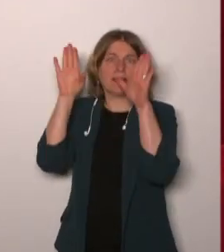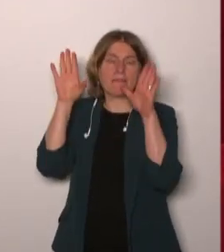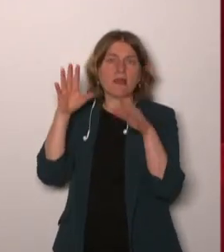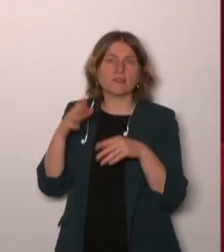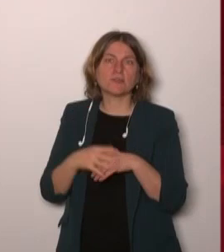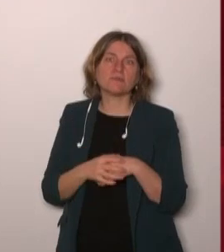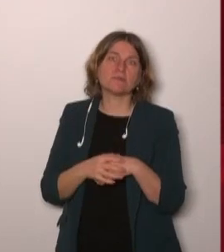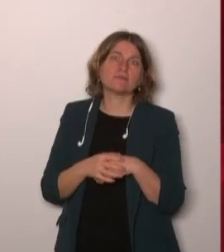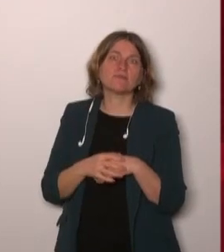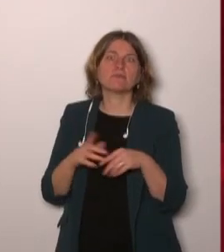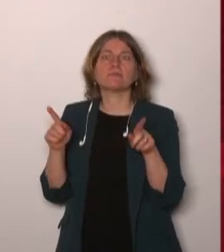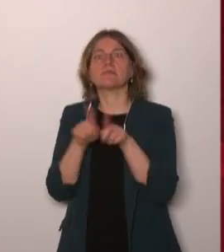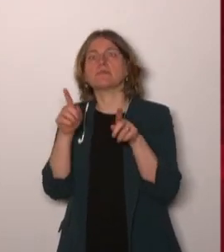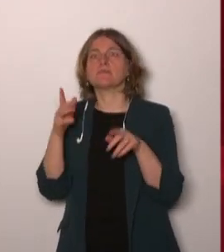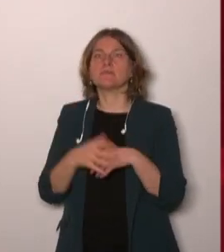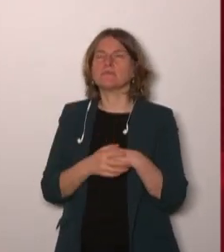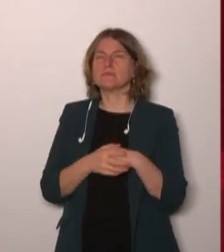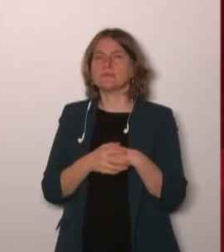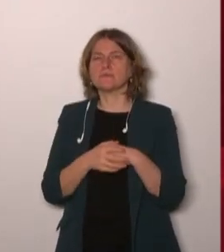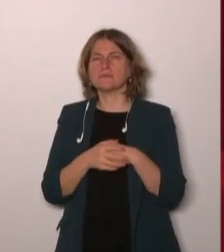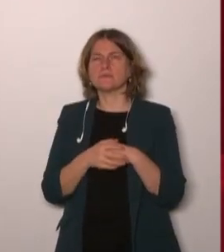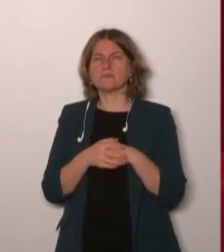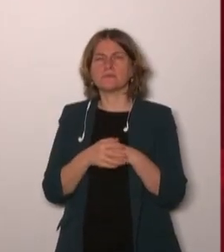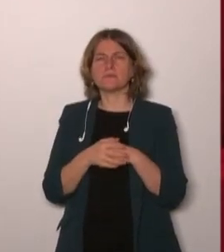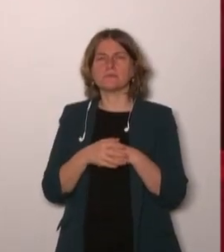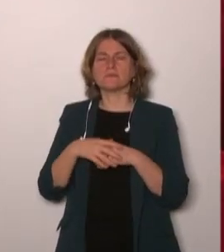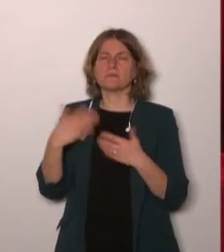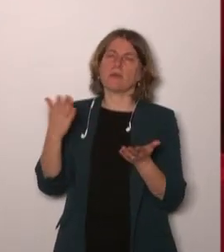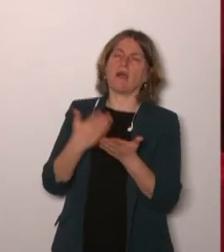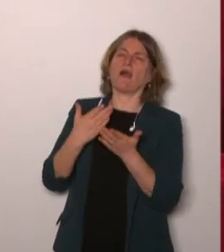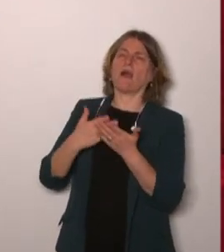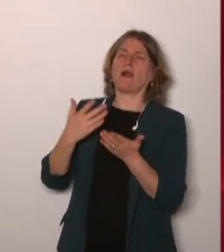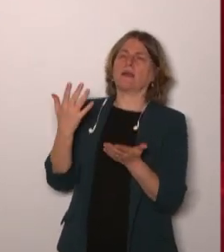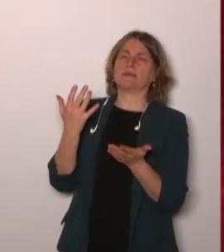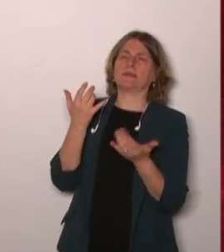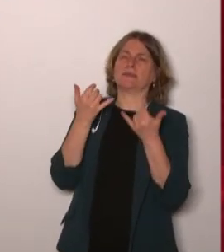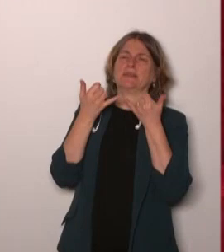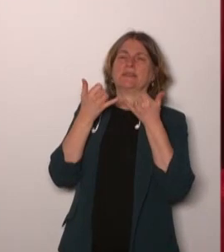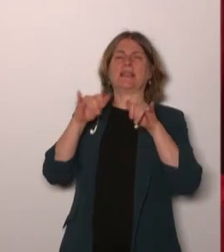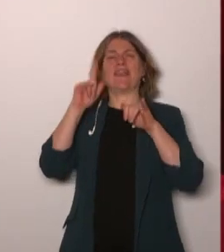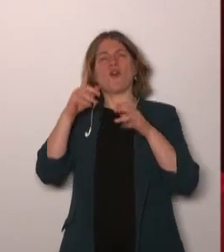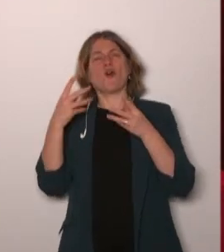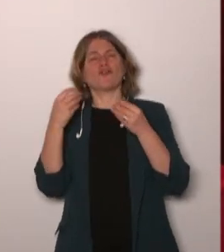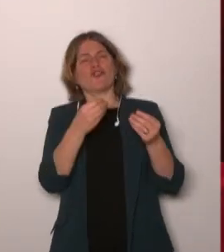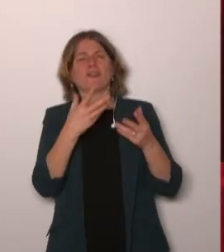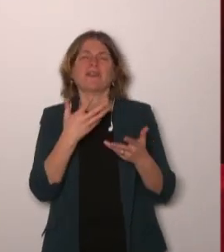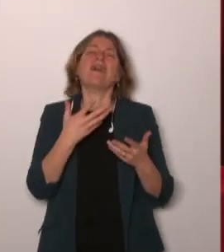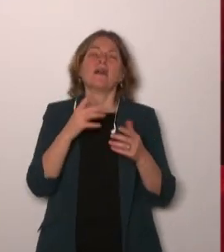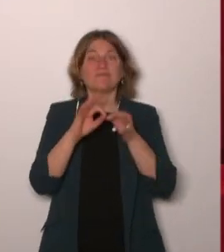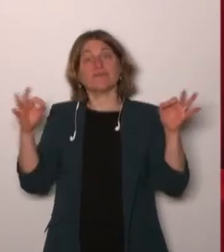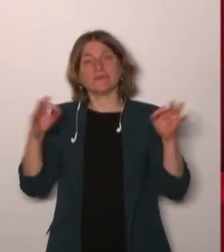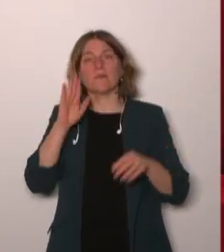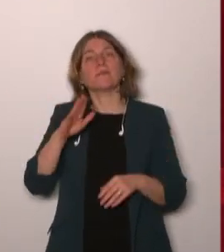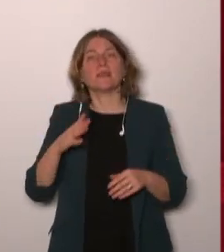aux femmes savantes et or un gros plus tard qu'à mettre mes rabats il faudrait jeter tout ce meuble inutile et laisser la science aux docteurs de la ville c'est exactement ça